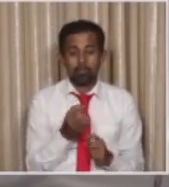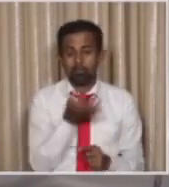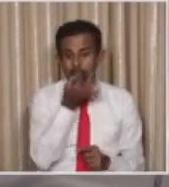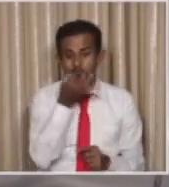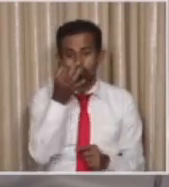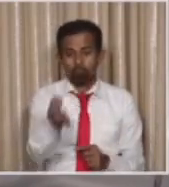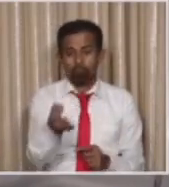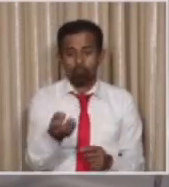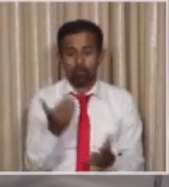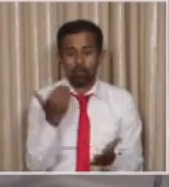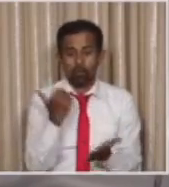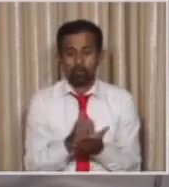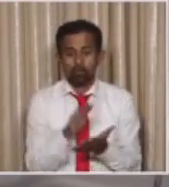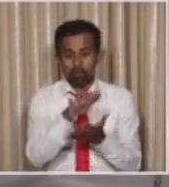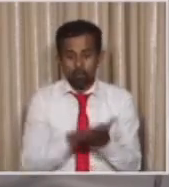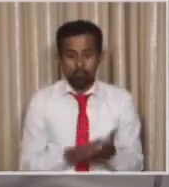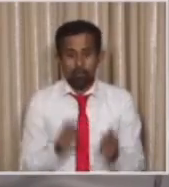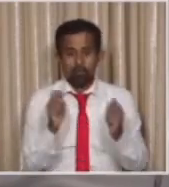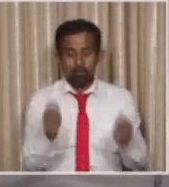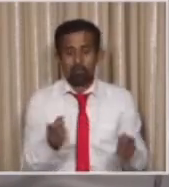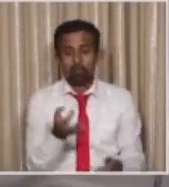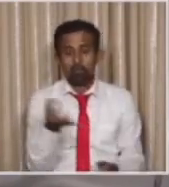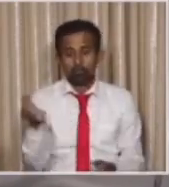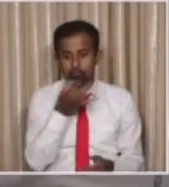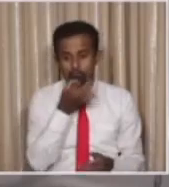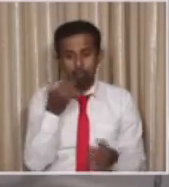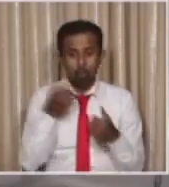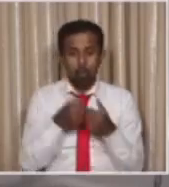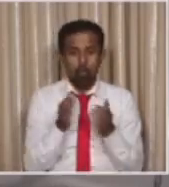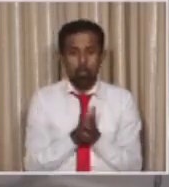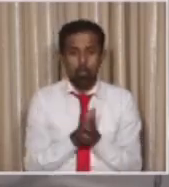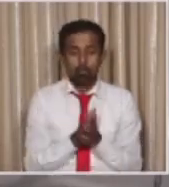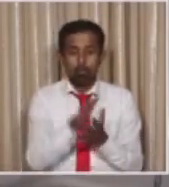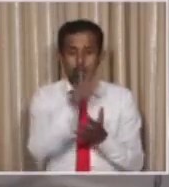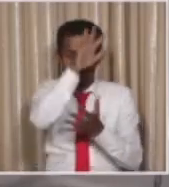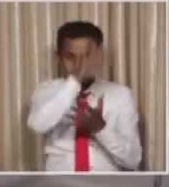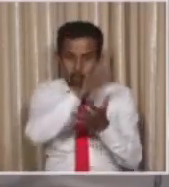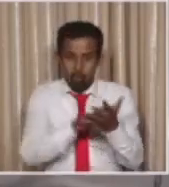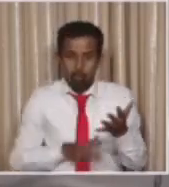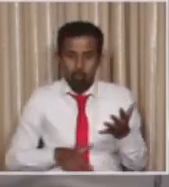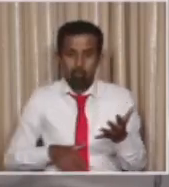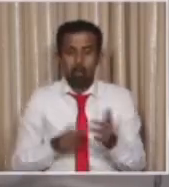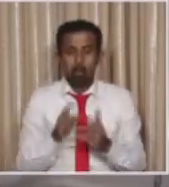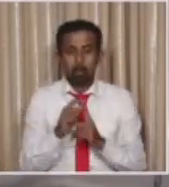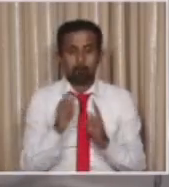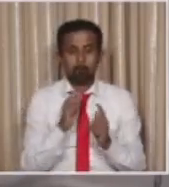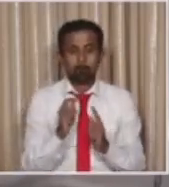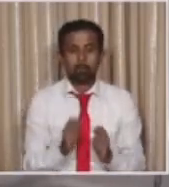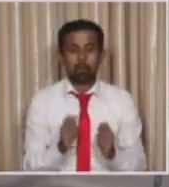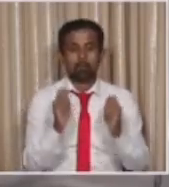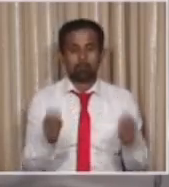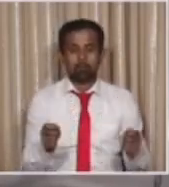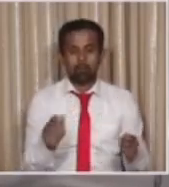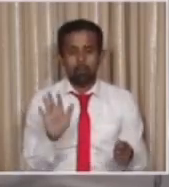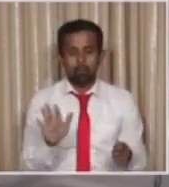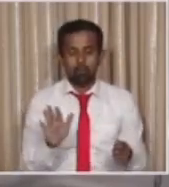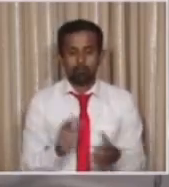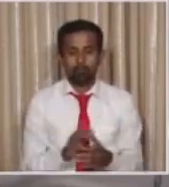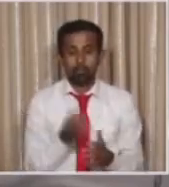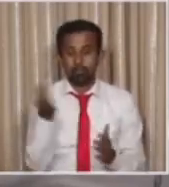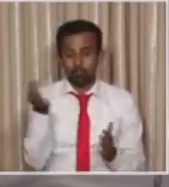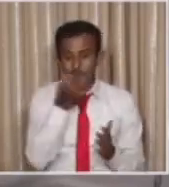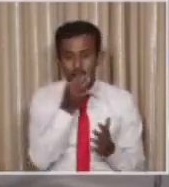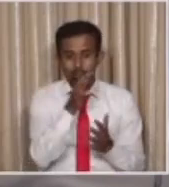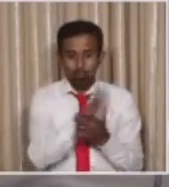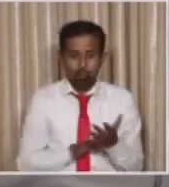पत्र किद्रिपत्कर्ण सैम चोदना विलिबंद विस्तरात्मक प्रकाश पार्लिमेंट मंत्री द्रिपत्कुत ये